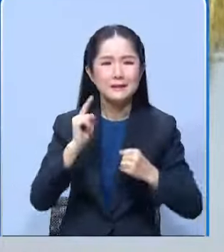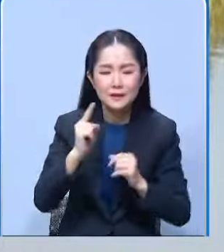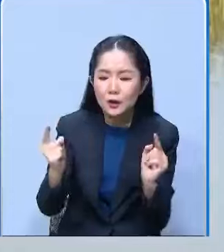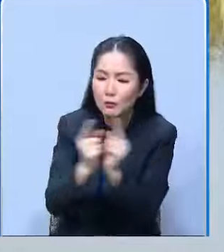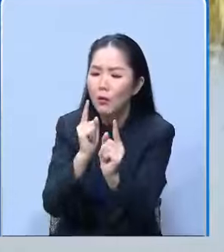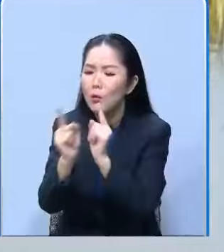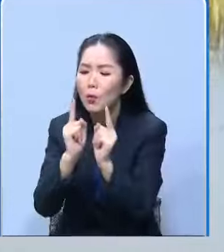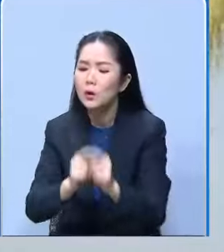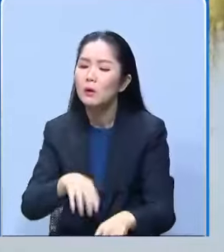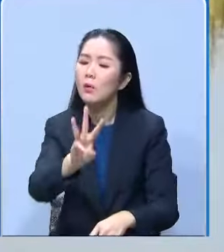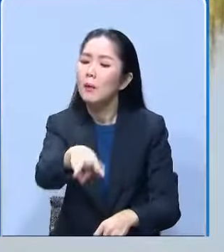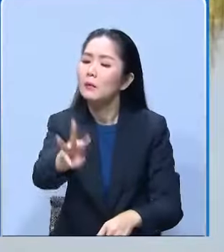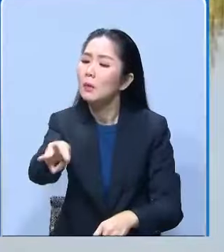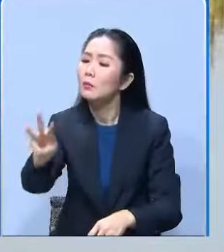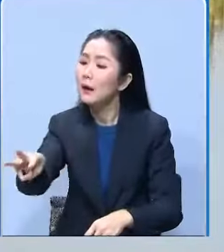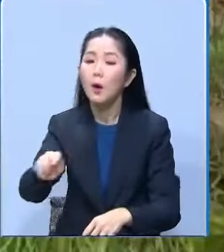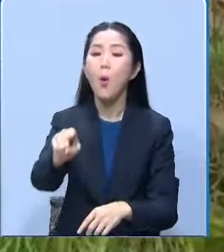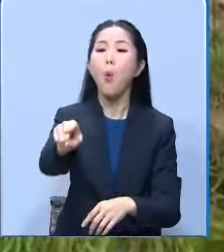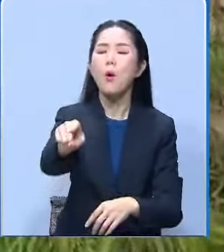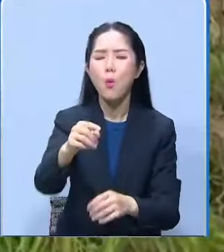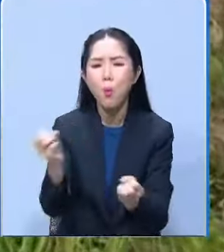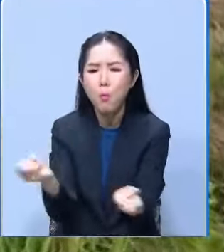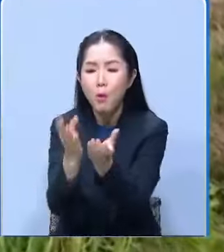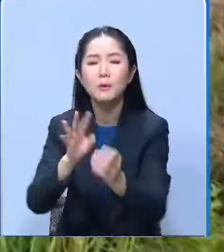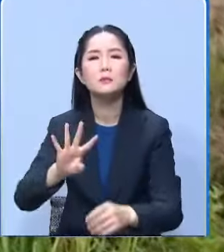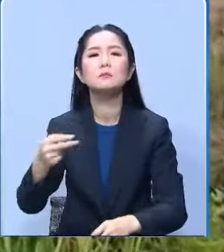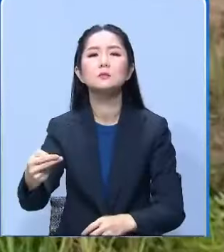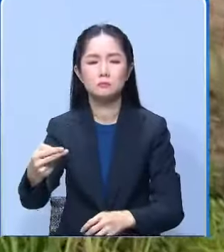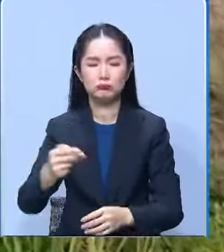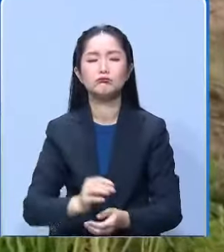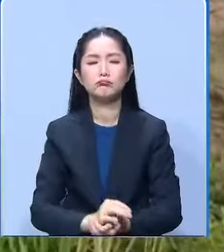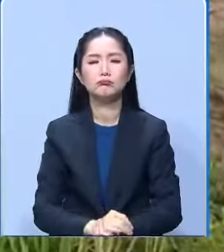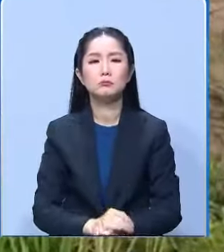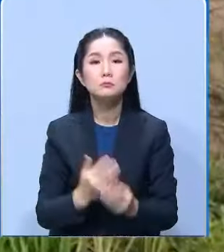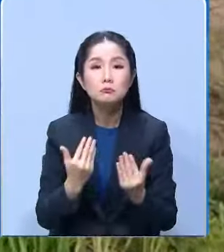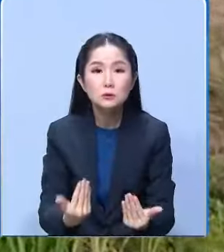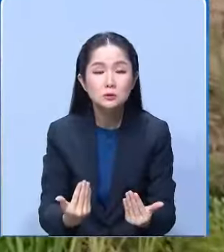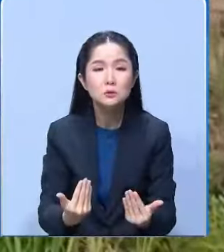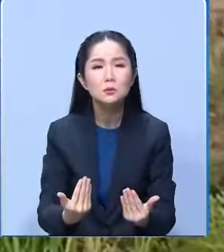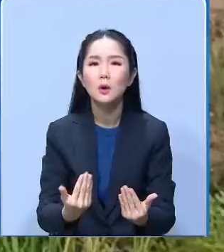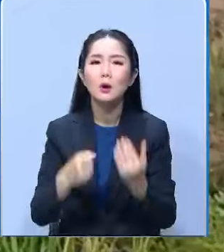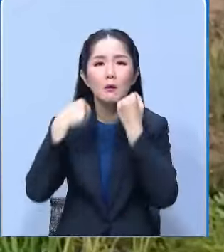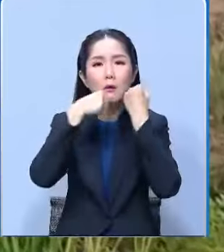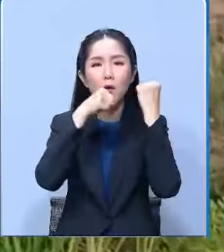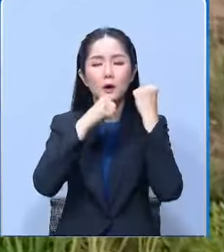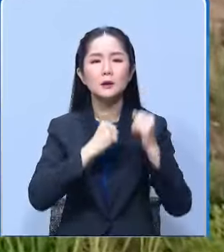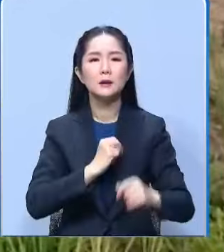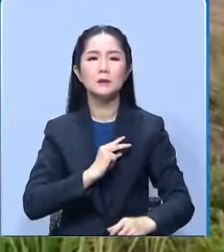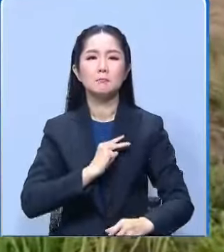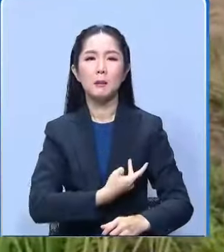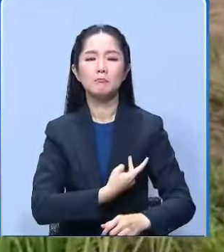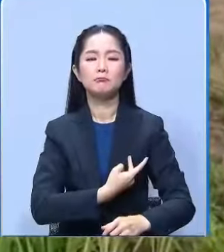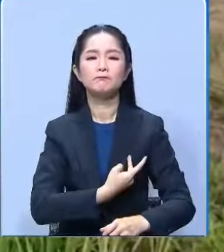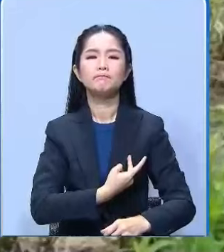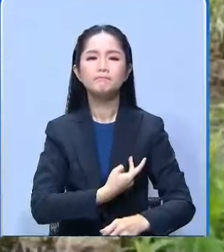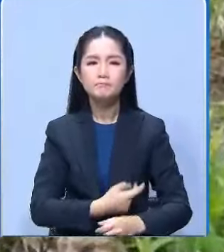เดี๋ยวจ่ายให้คนละ6,000นะอะไรที่เสียหายเยอะหน่อยใช่มั้ยเดี๋ยวให้ 40,000เลยตอนหลังปรากฏว่าเจ้าของร่ยอ้อยเปลี่ยนใจขอจ่ายแค่